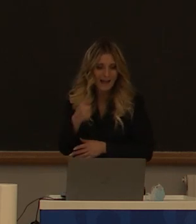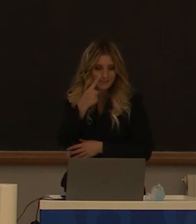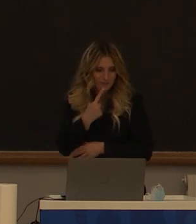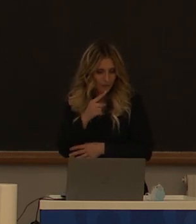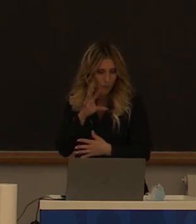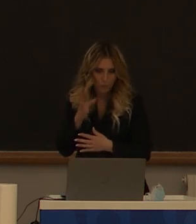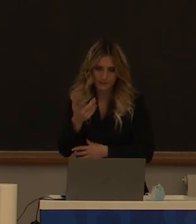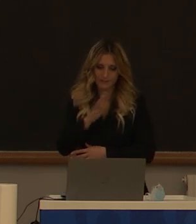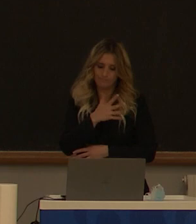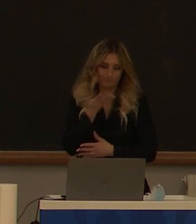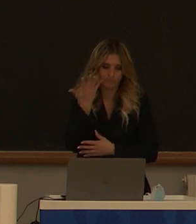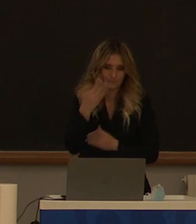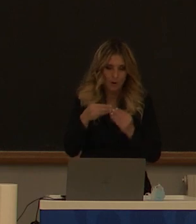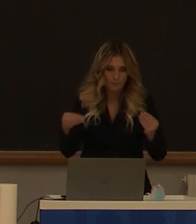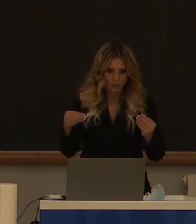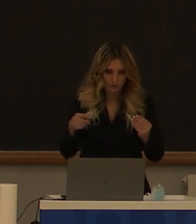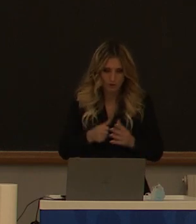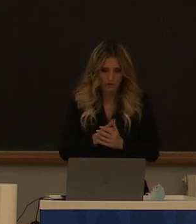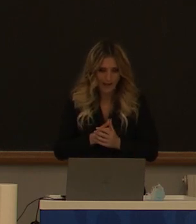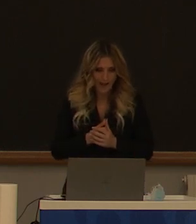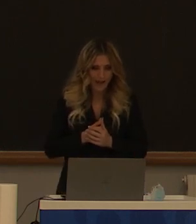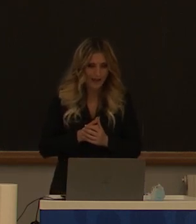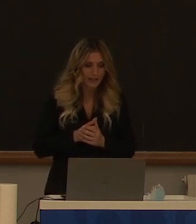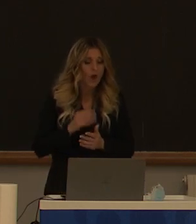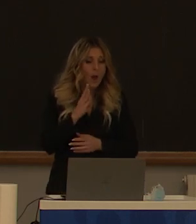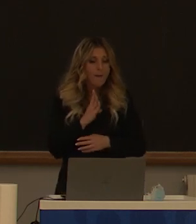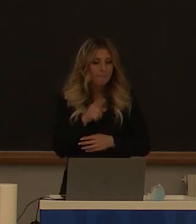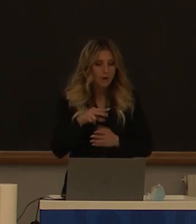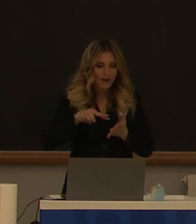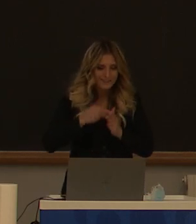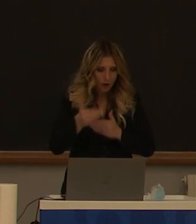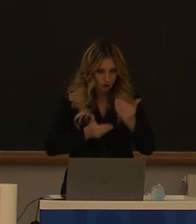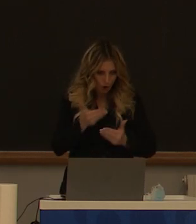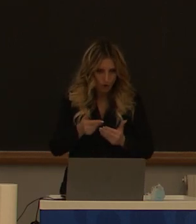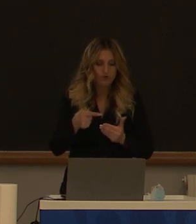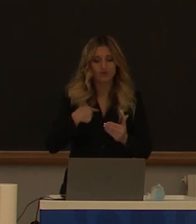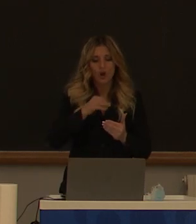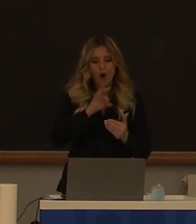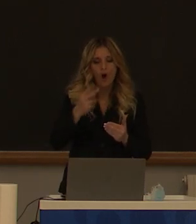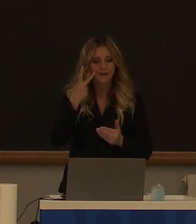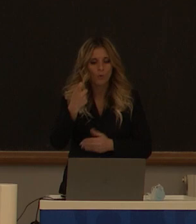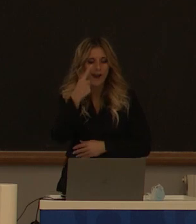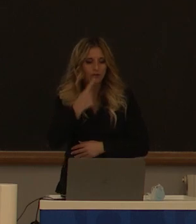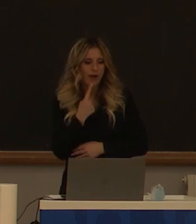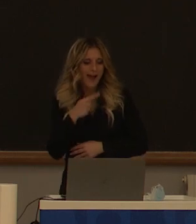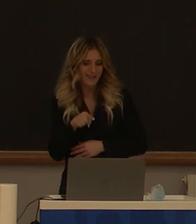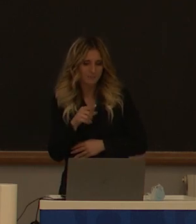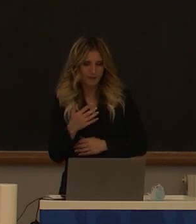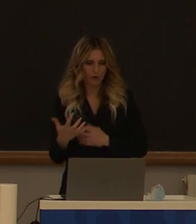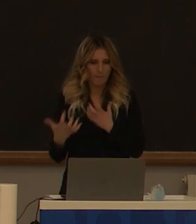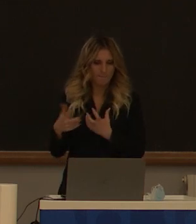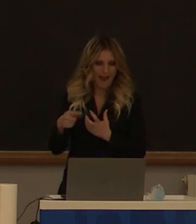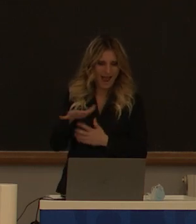figure, diciamo, professionali, soprattutto i biotecnologi, ma anche per quanto riguarda l'aspetto, diciamo, di impatto